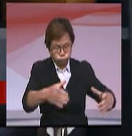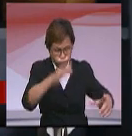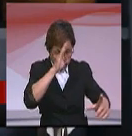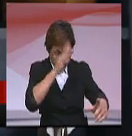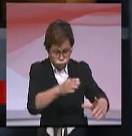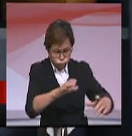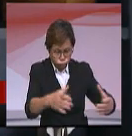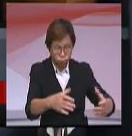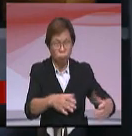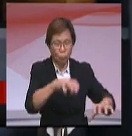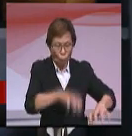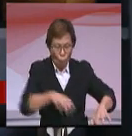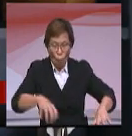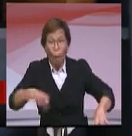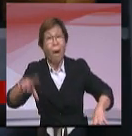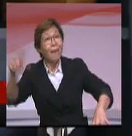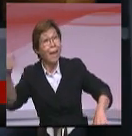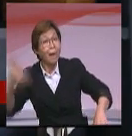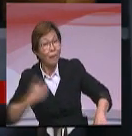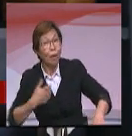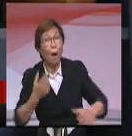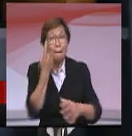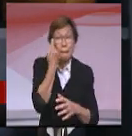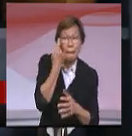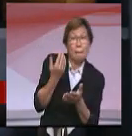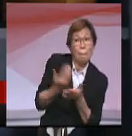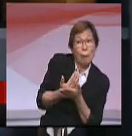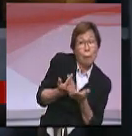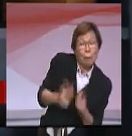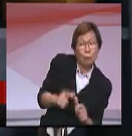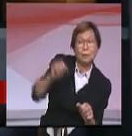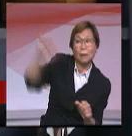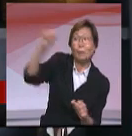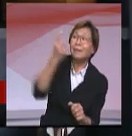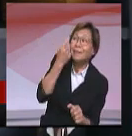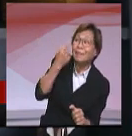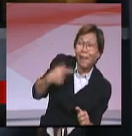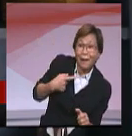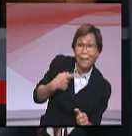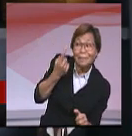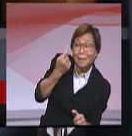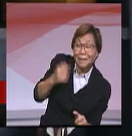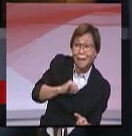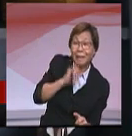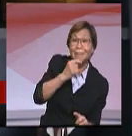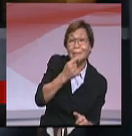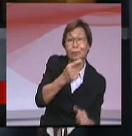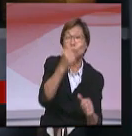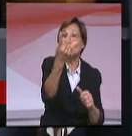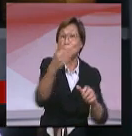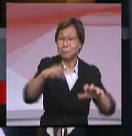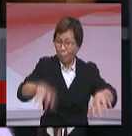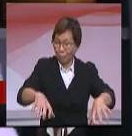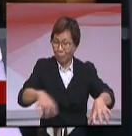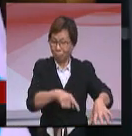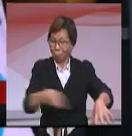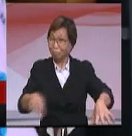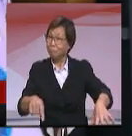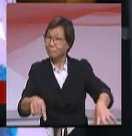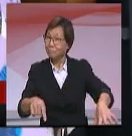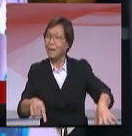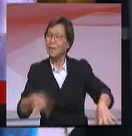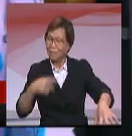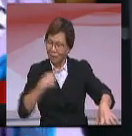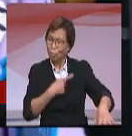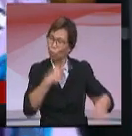beberapa kawasan. Yang terbaru di Sabah, baru sebentar tadi saya pun sebut dua kawasan juga kita